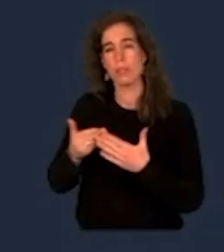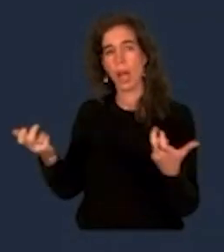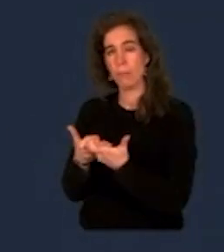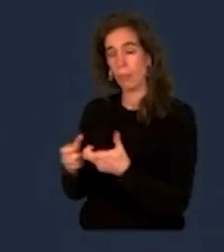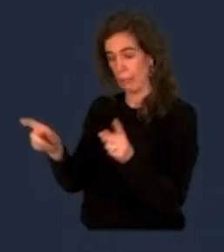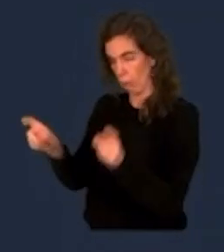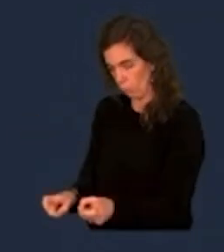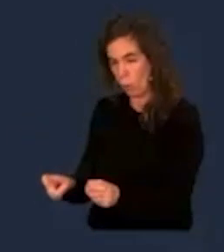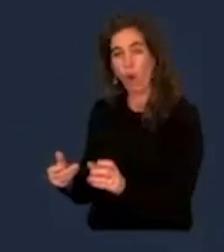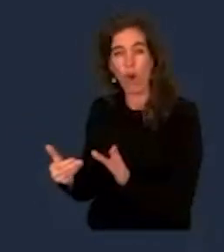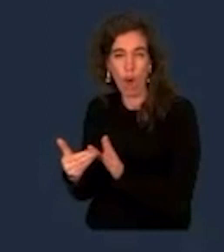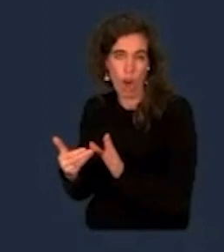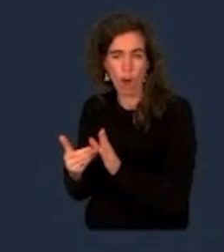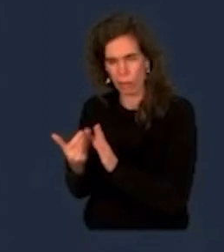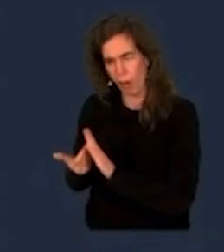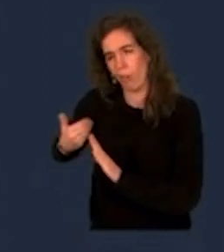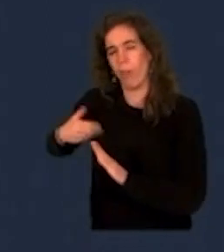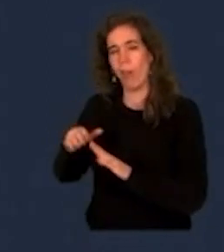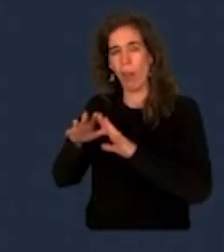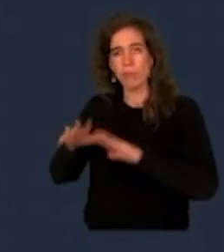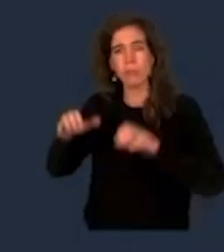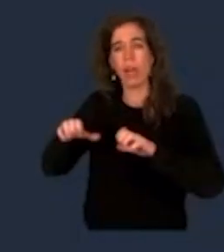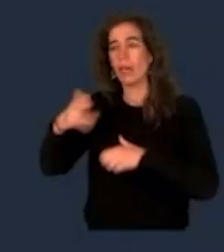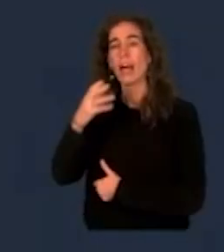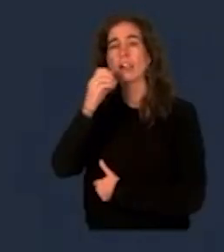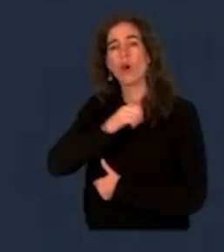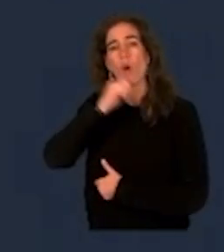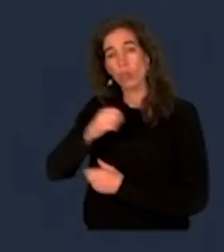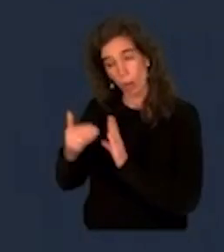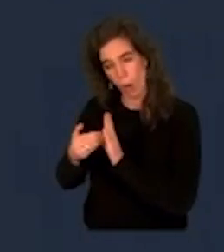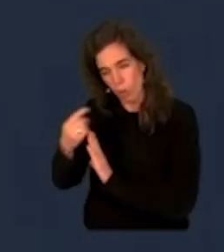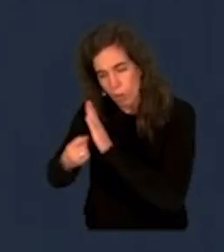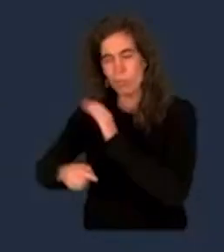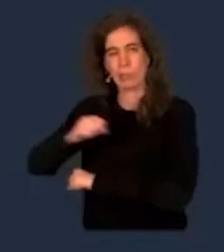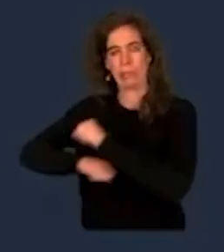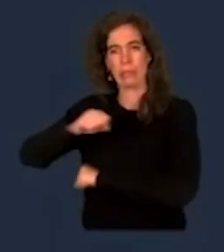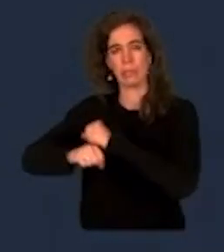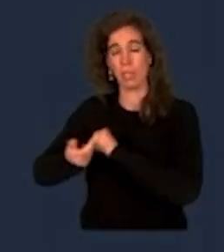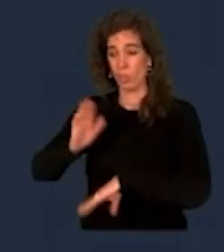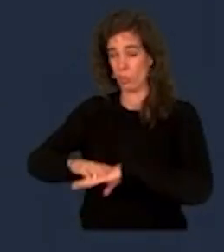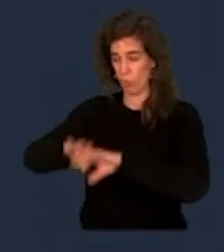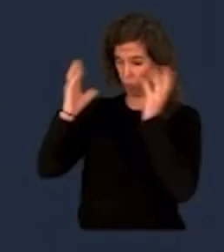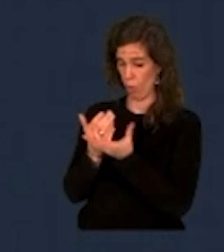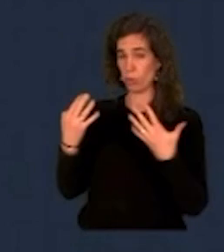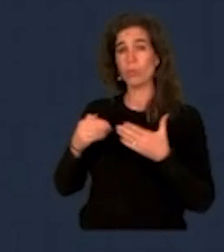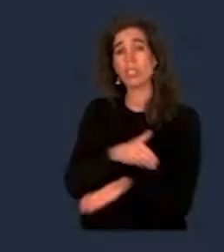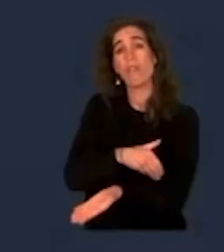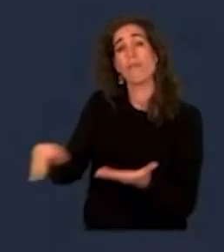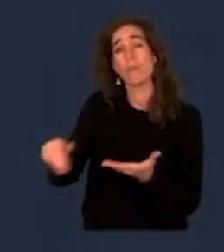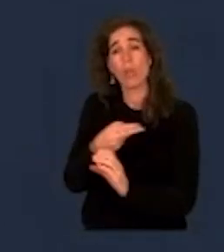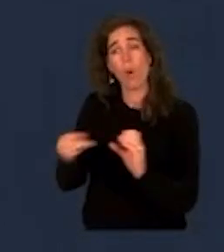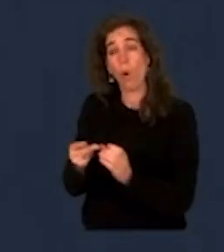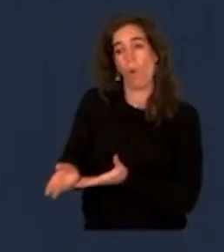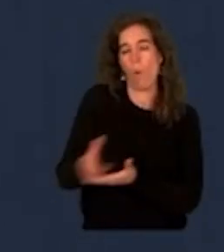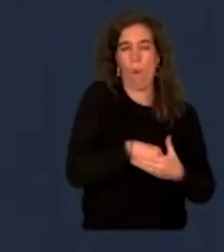reconduite une nouvelle fois par notre assemblée plénière le 15 octobre dernier mais elle ne représente que 19 millions d'euros d'économies pour les automobilistes selon